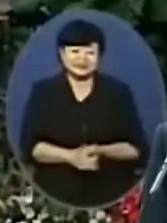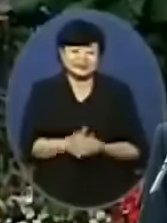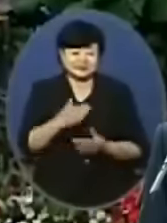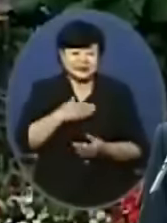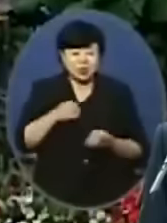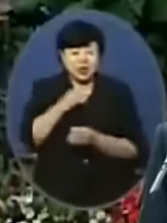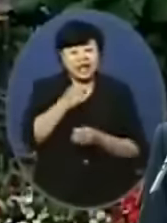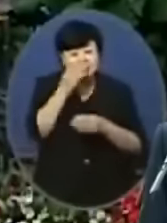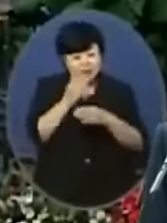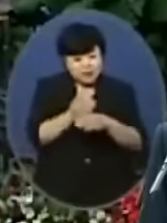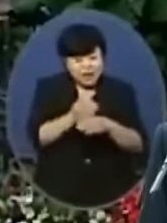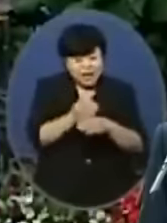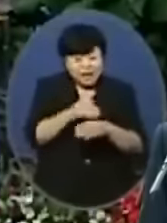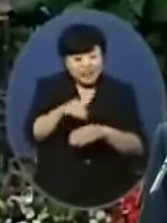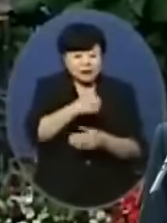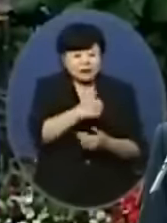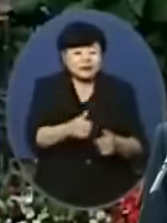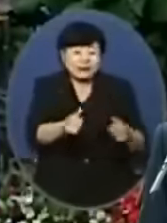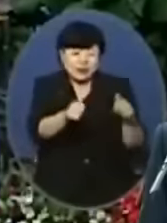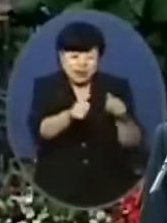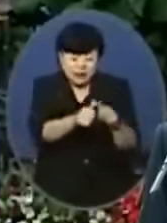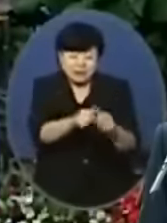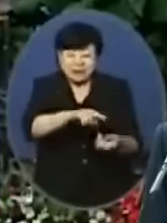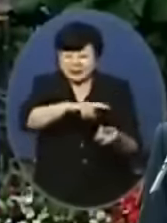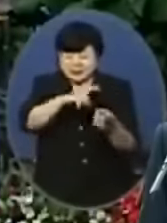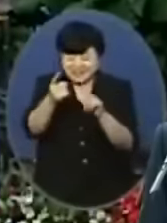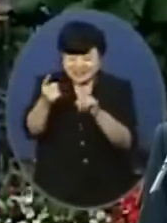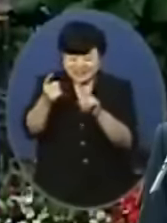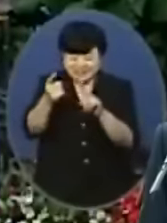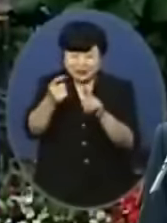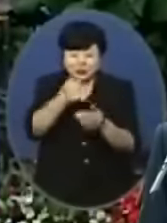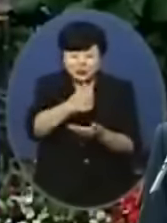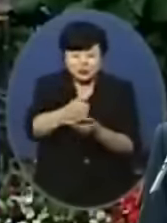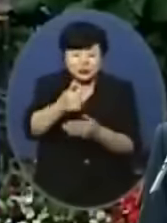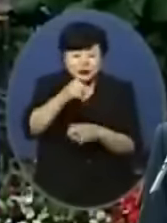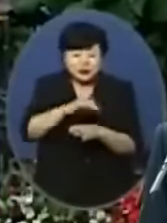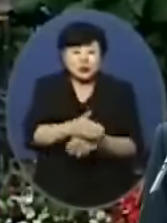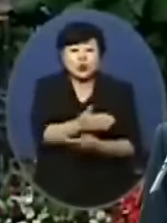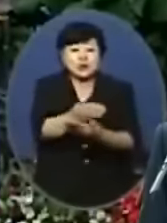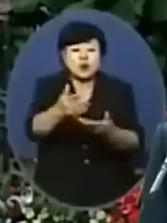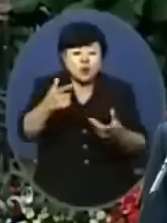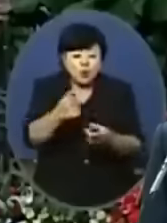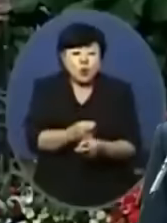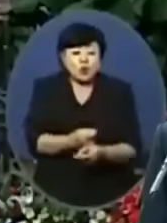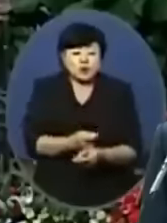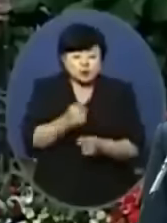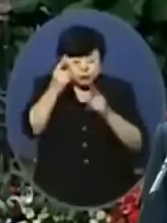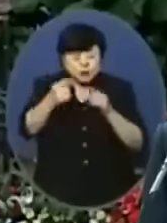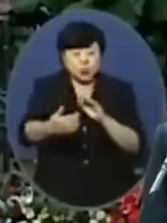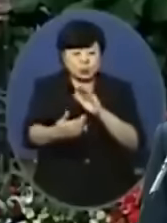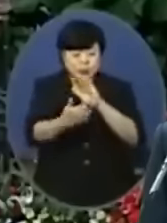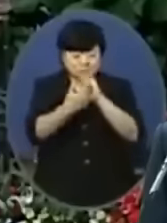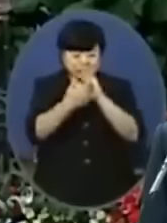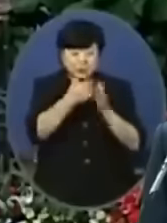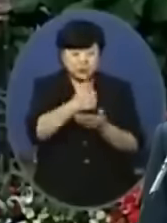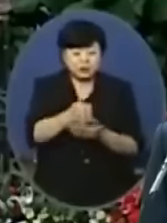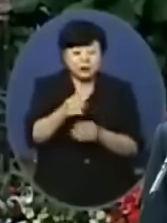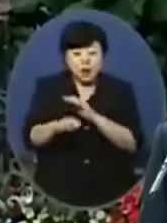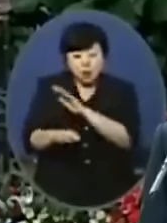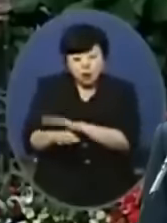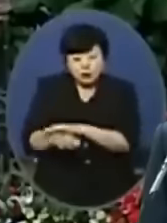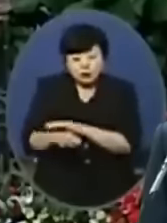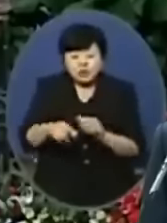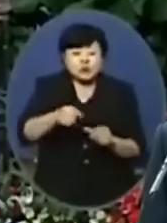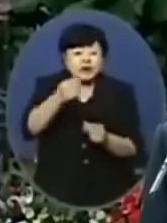내가 환난 중에 다닐지라도 주께서 나를 살아나게 하시고 주의 손을 펴사 내 원수들의 분노를 막으시며 주의 오른손이